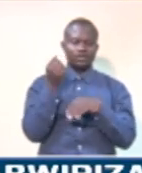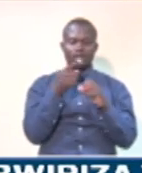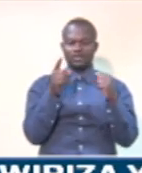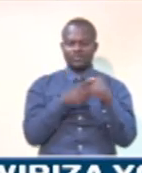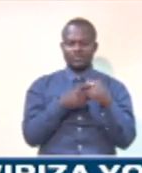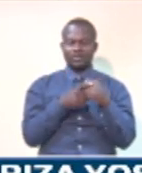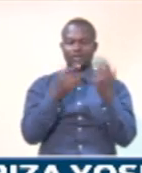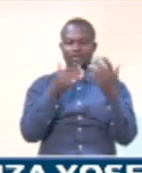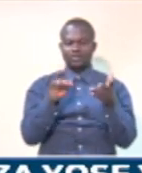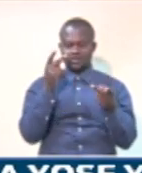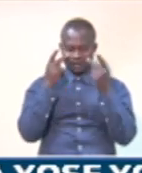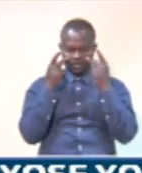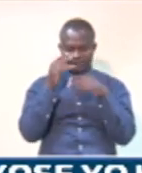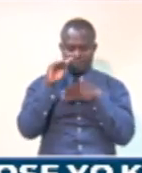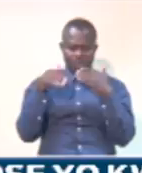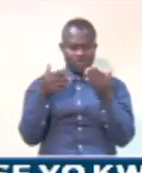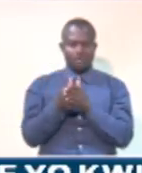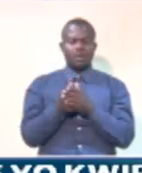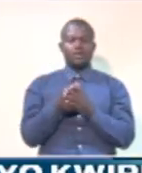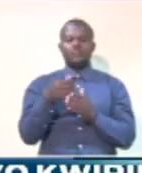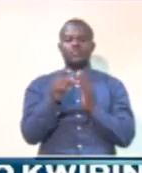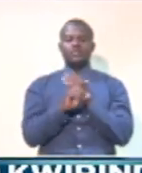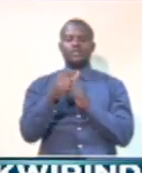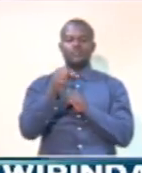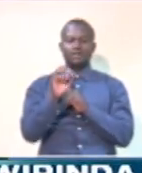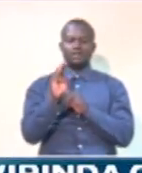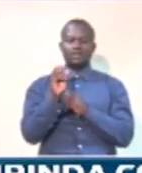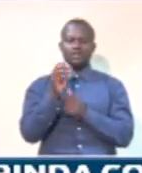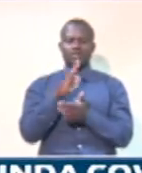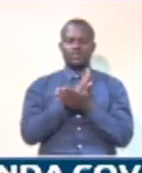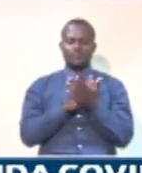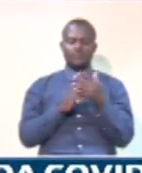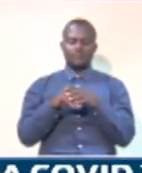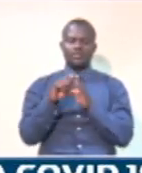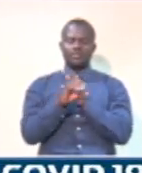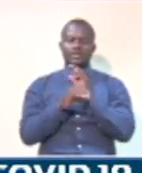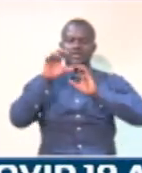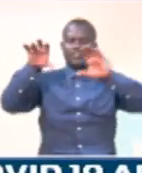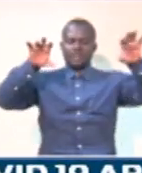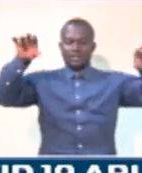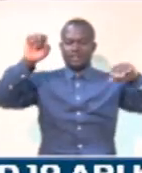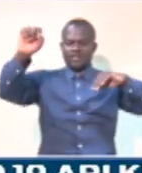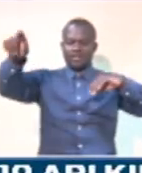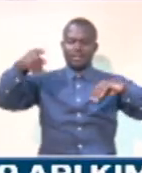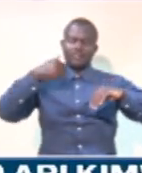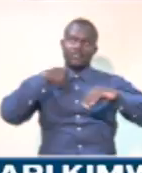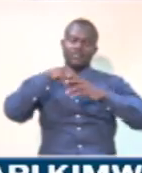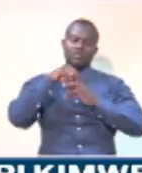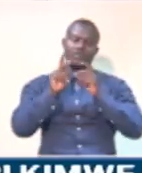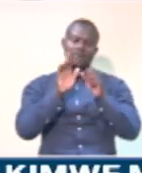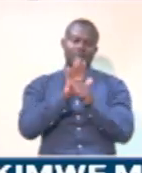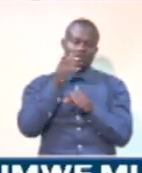gatandatu barababayabonye bose muri Gasabo hari imirenge imwe n'imwe iri hirya igifitemo abantu benshi